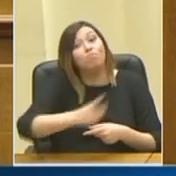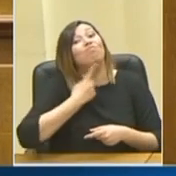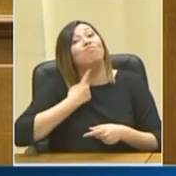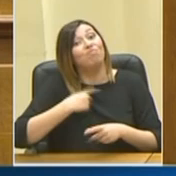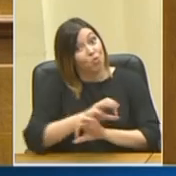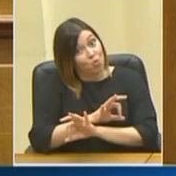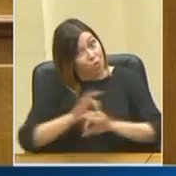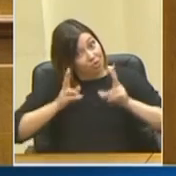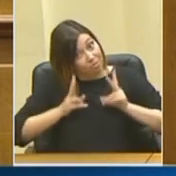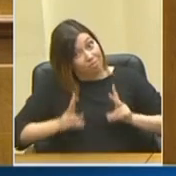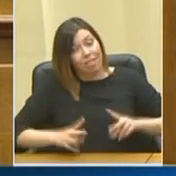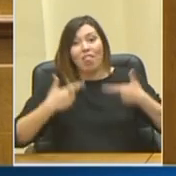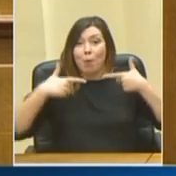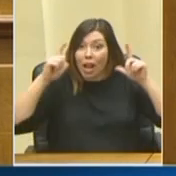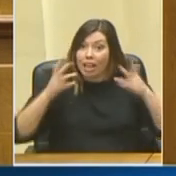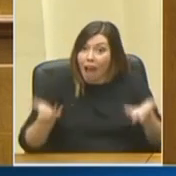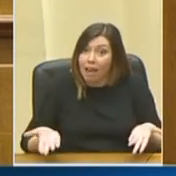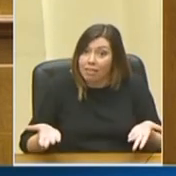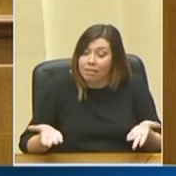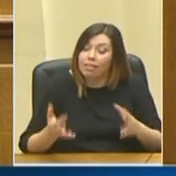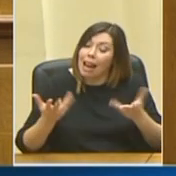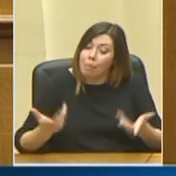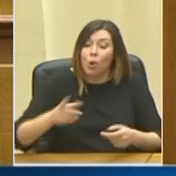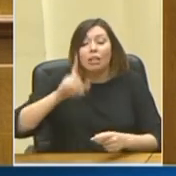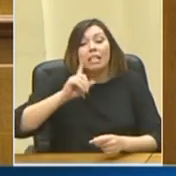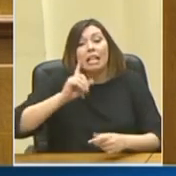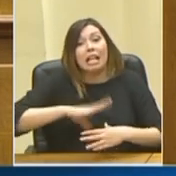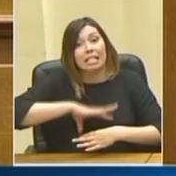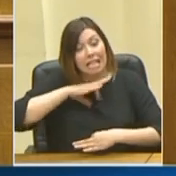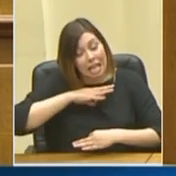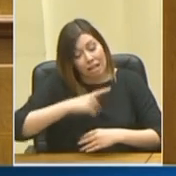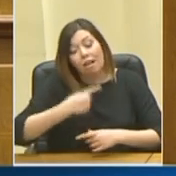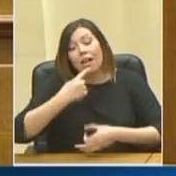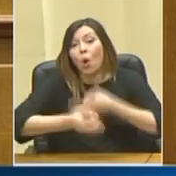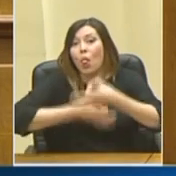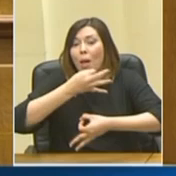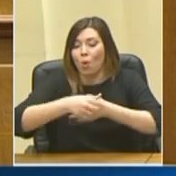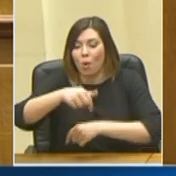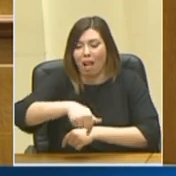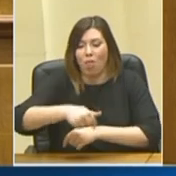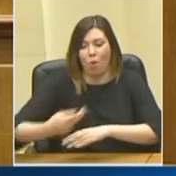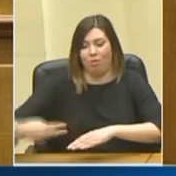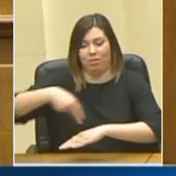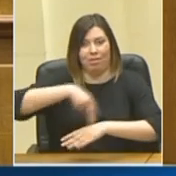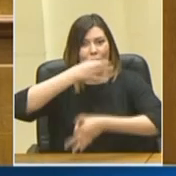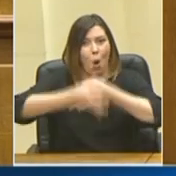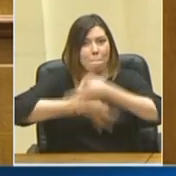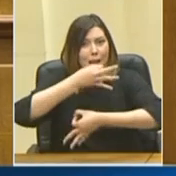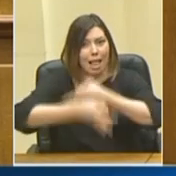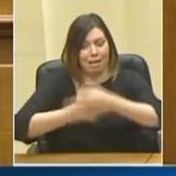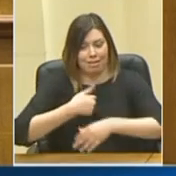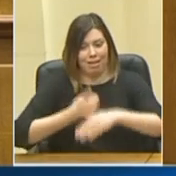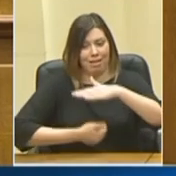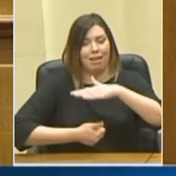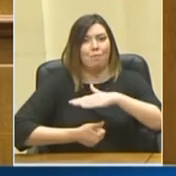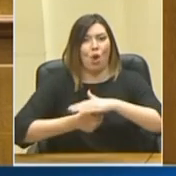δημοκρατία. Λοιπόν, κυρίες και κύριοι, ακούστε κάτι. Έχω ξαναπεί ότι τις ομιλίες εδώ, σαν αρχηγός Ένωσης Κεντρών, τις